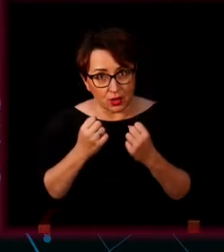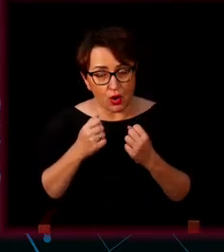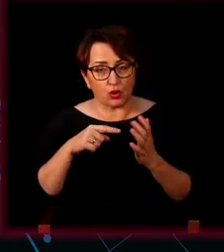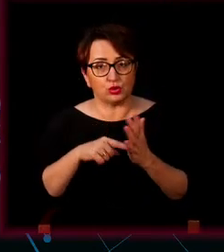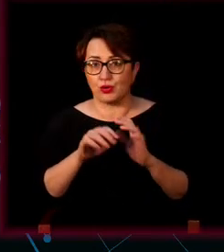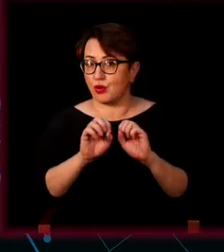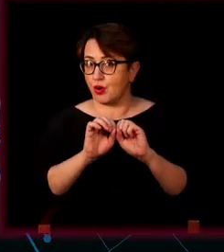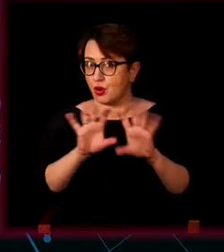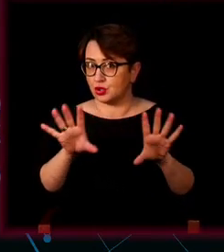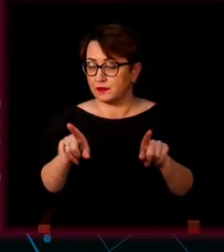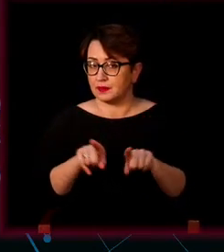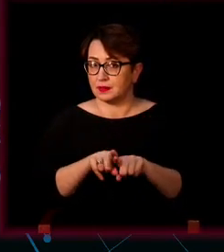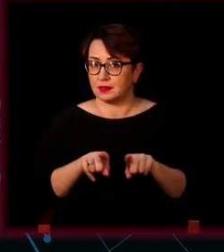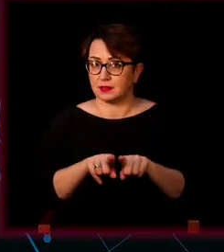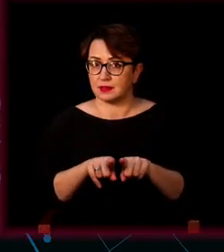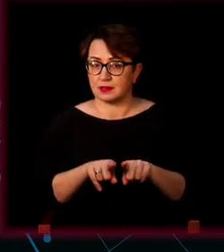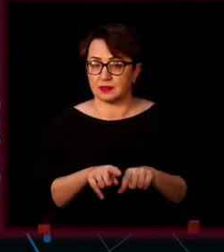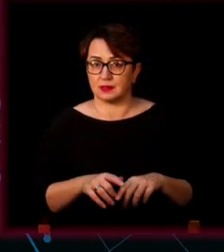też